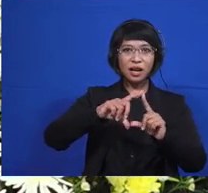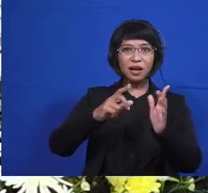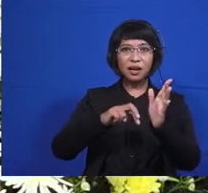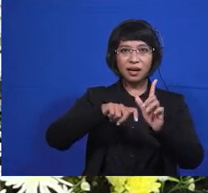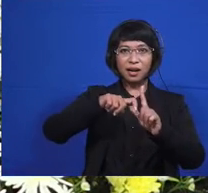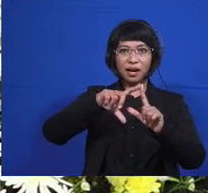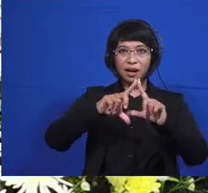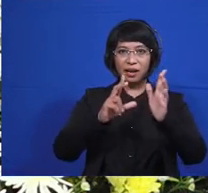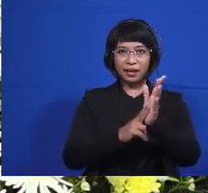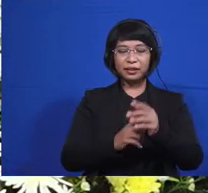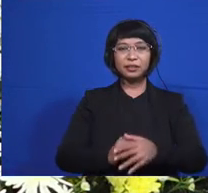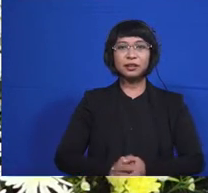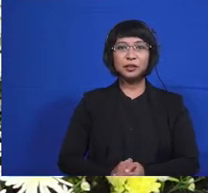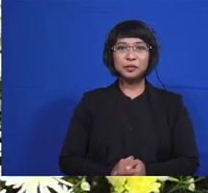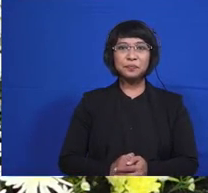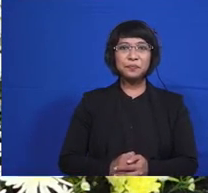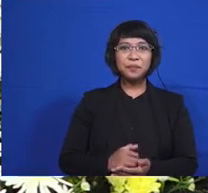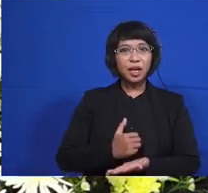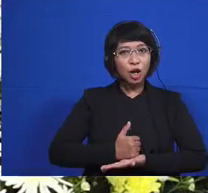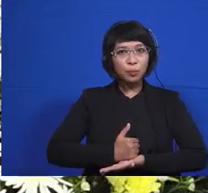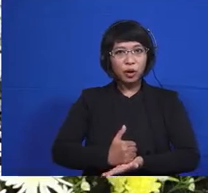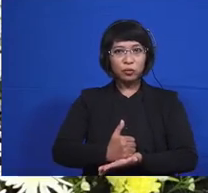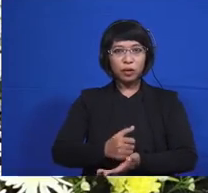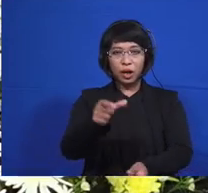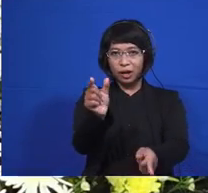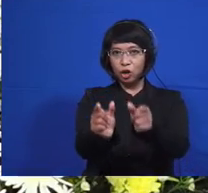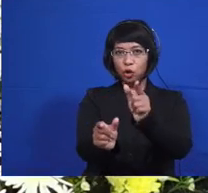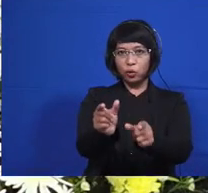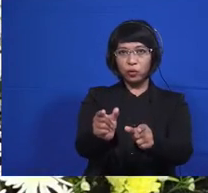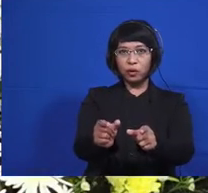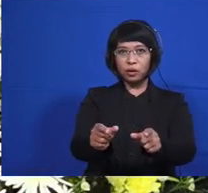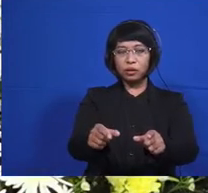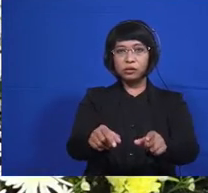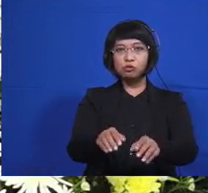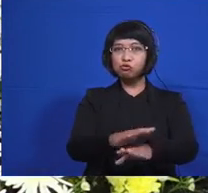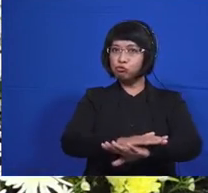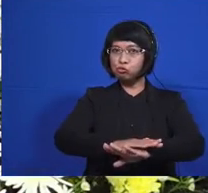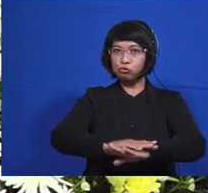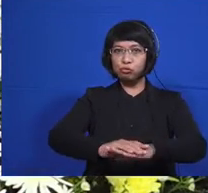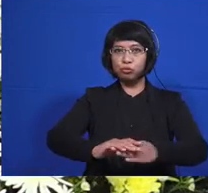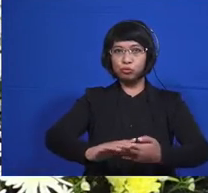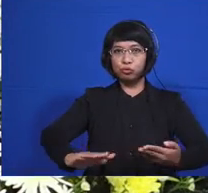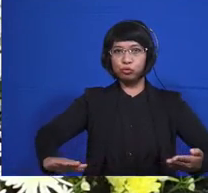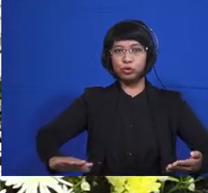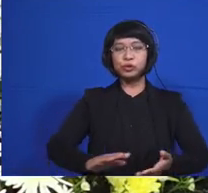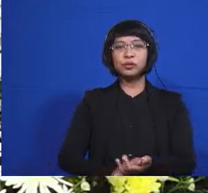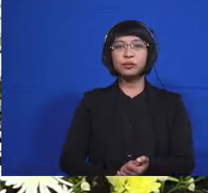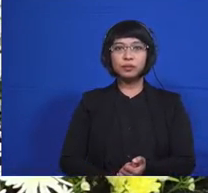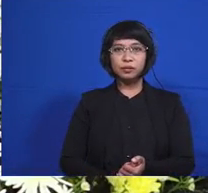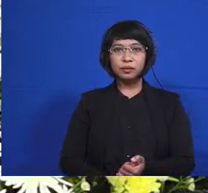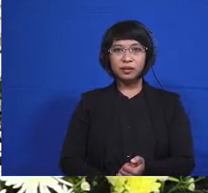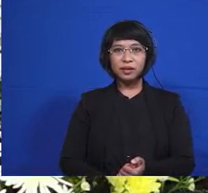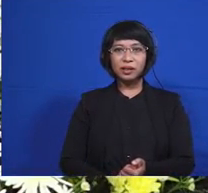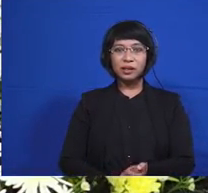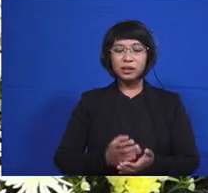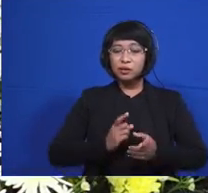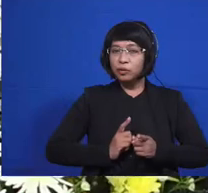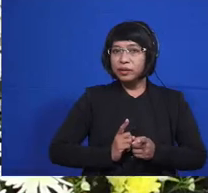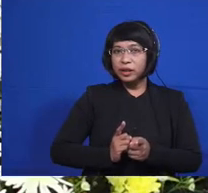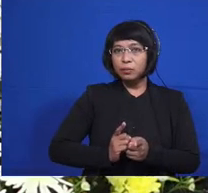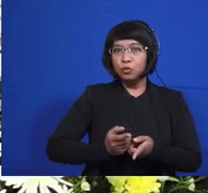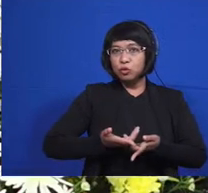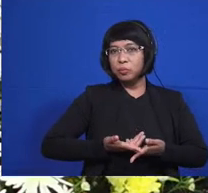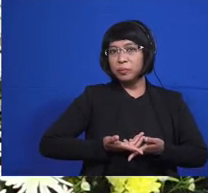Bantulah dalam kekurangan orang-orang kudus, dan usahakanlah dirimu untuk selalu